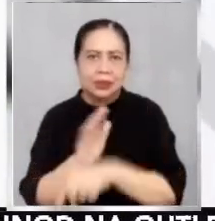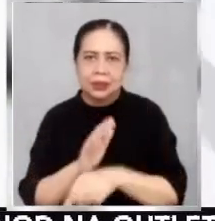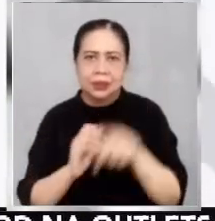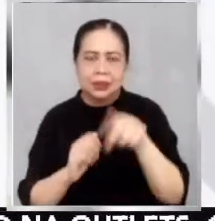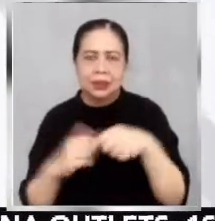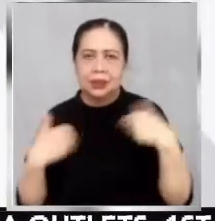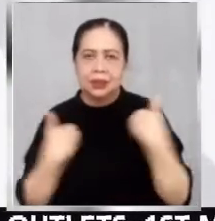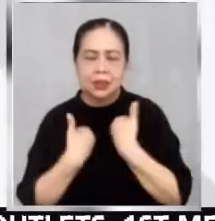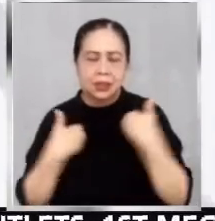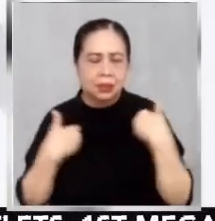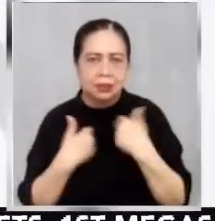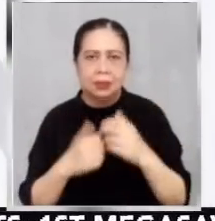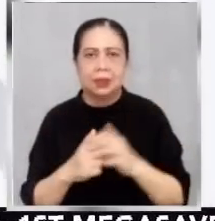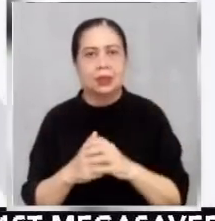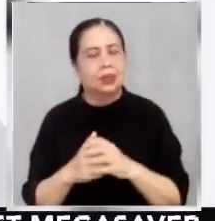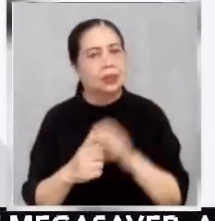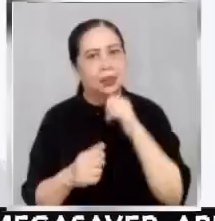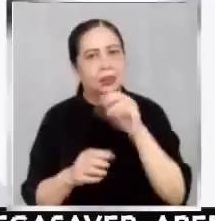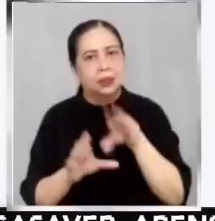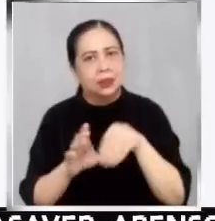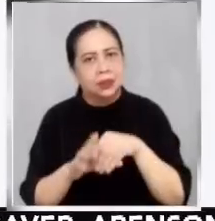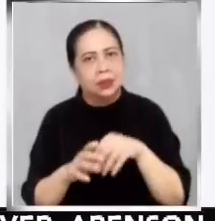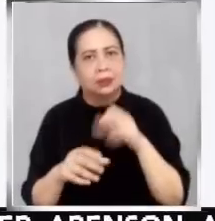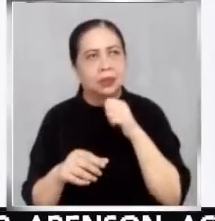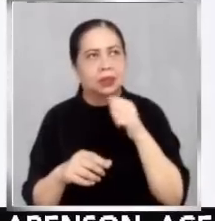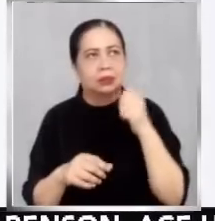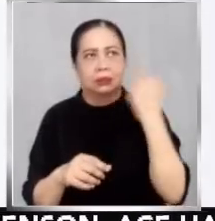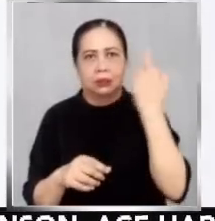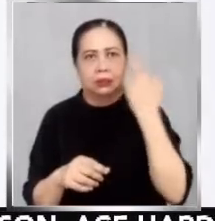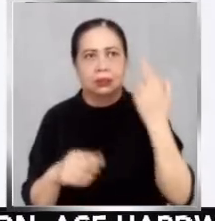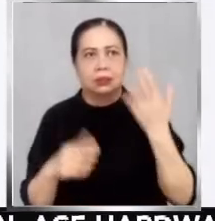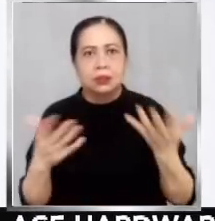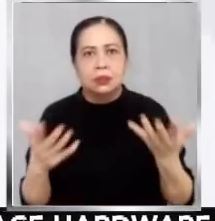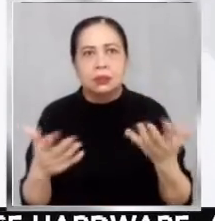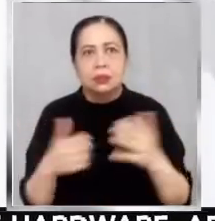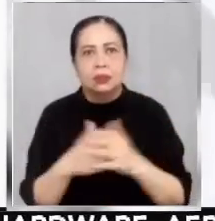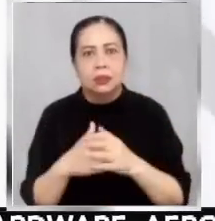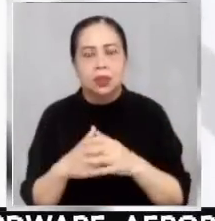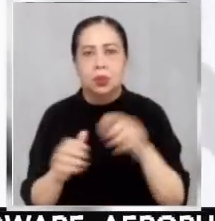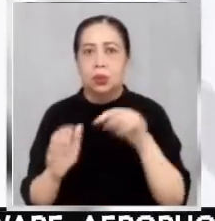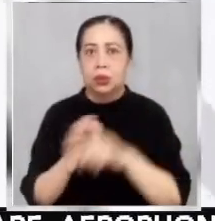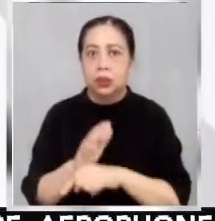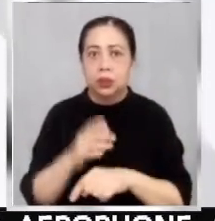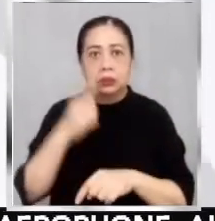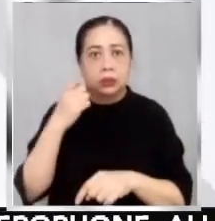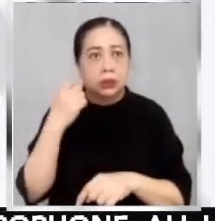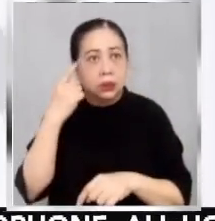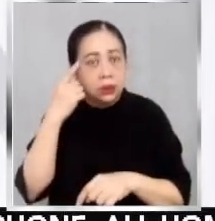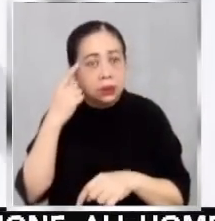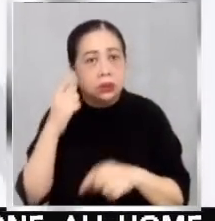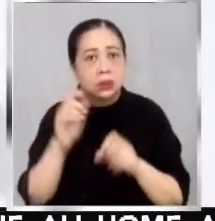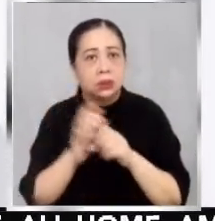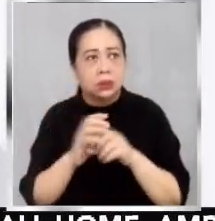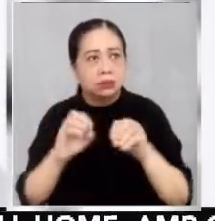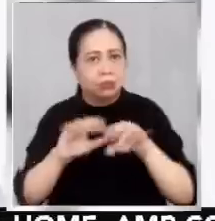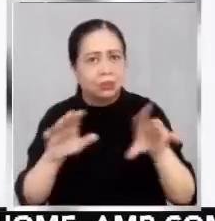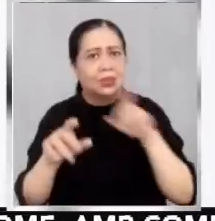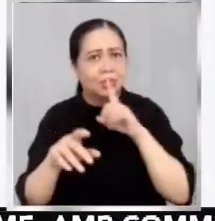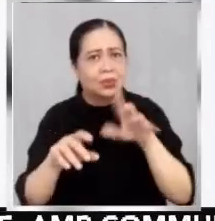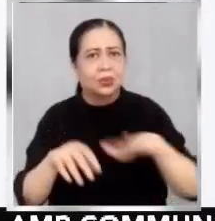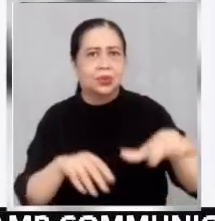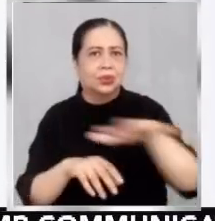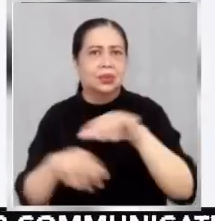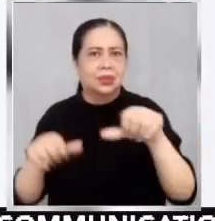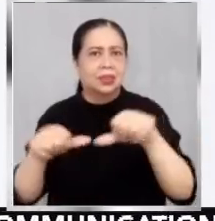animal. Hindi talaga rason yung pagpatay kasi I think rampant talaga dyan sa area na yan na